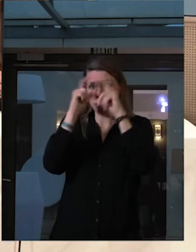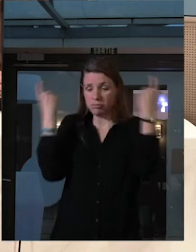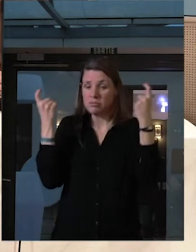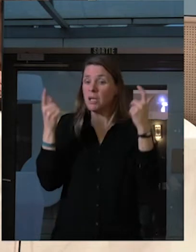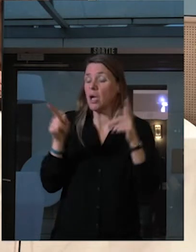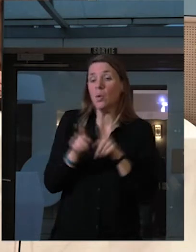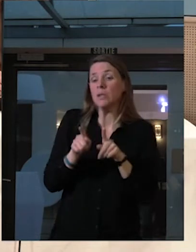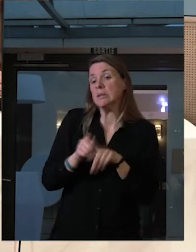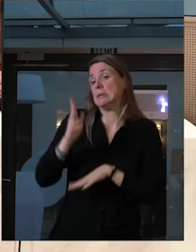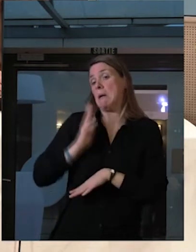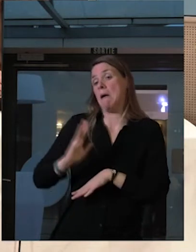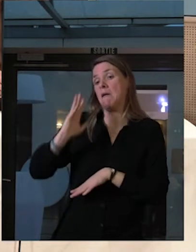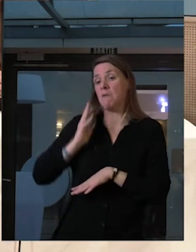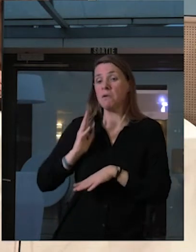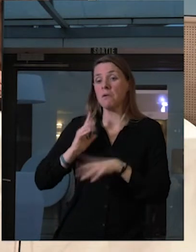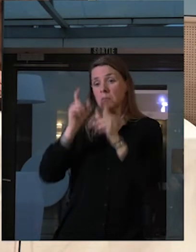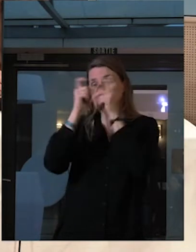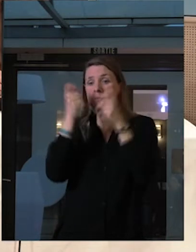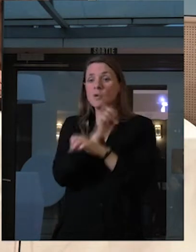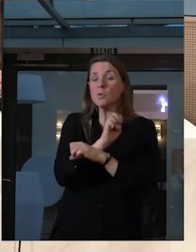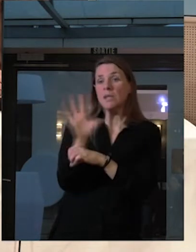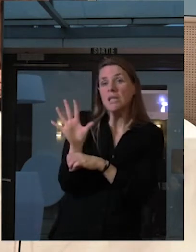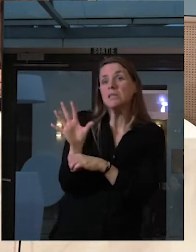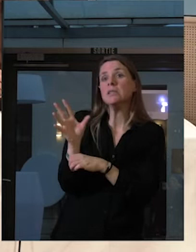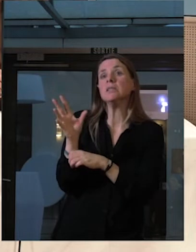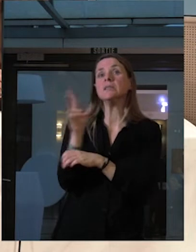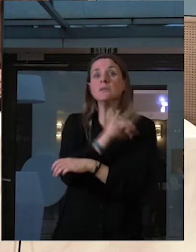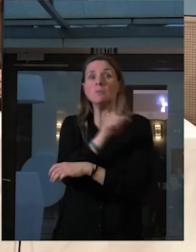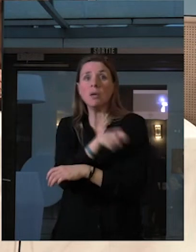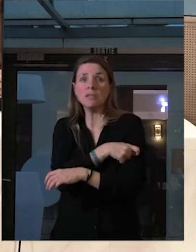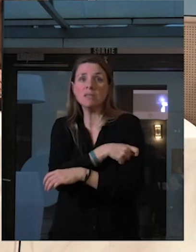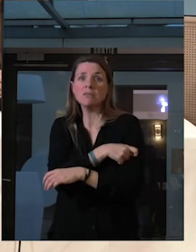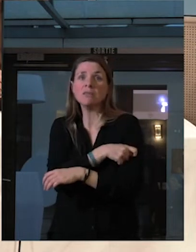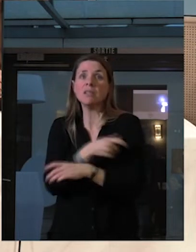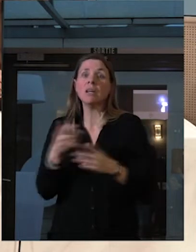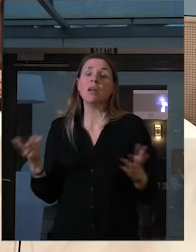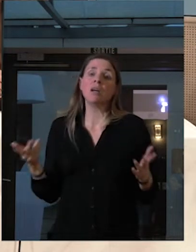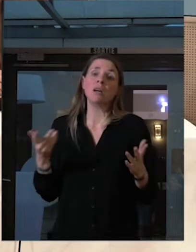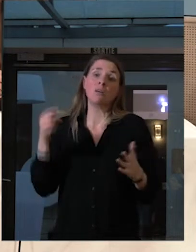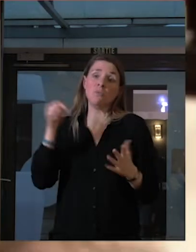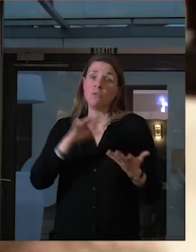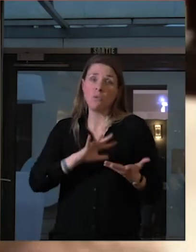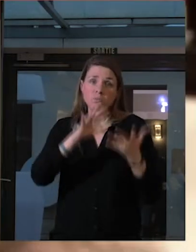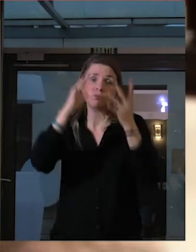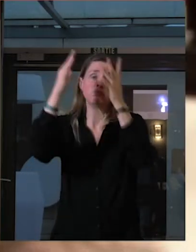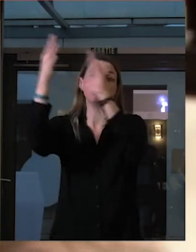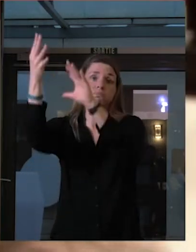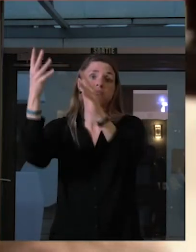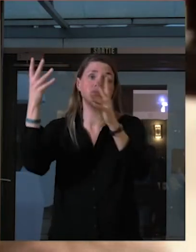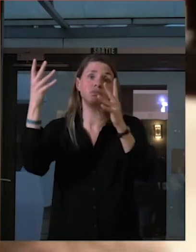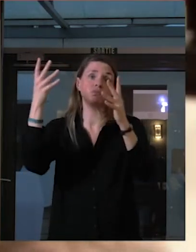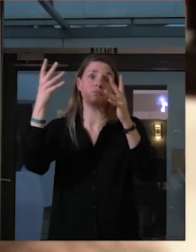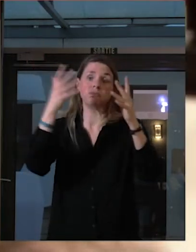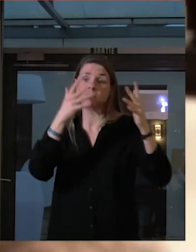l'avait été précédemment en tant que journaliste sportive. C'est évolué dans des